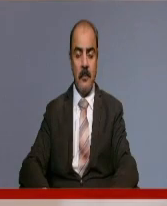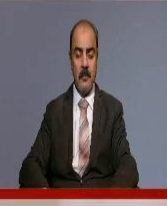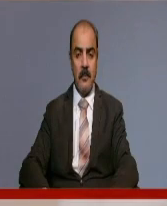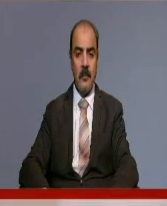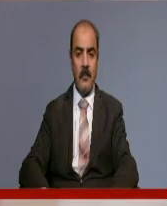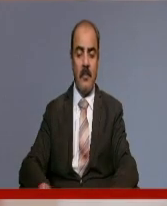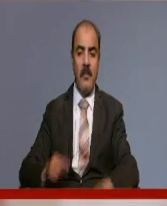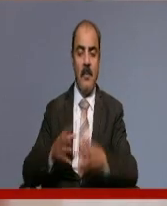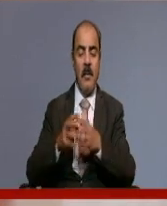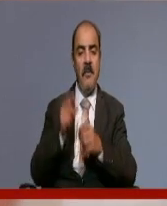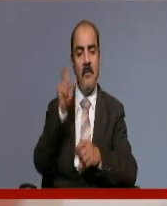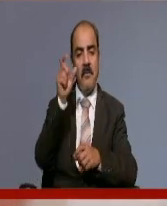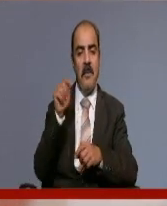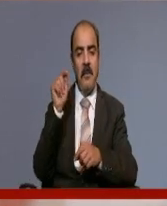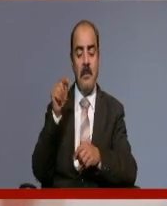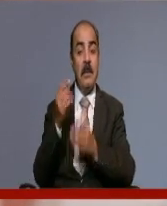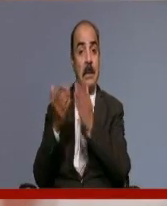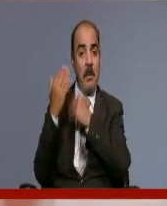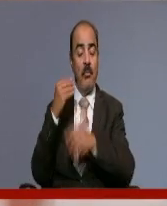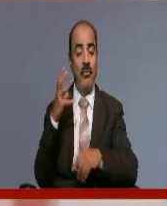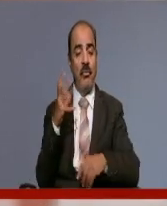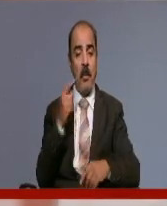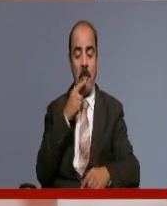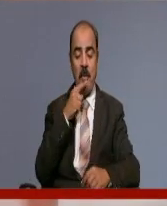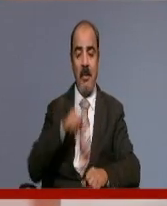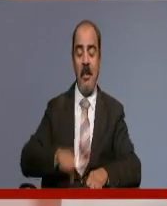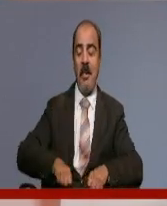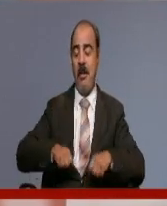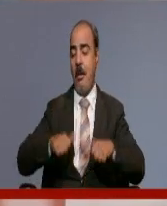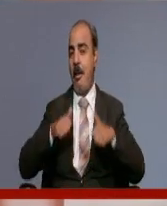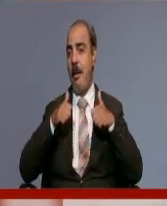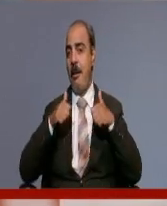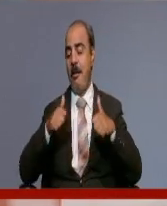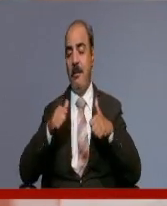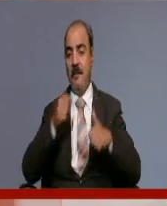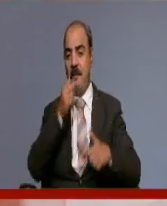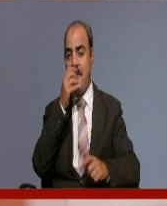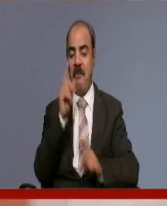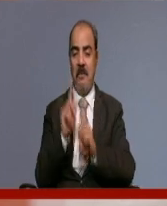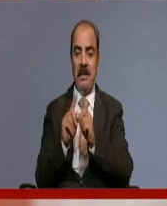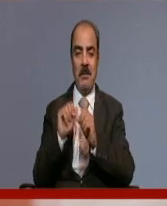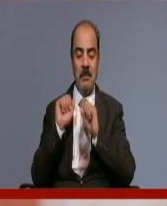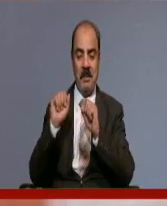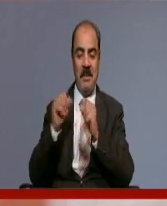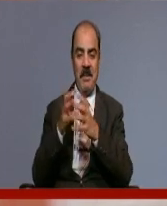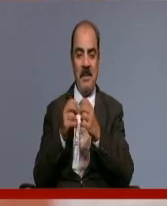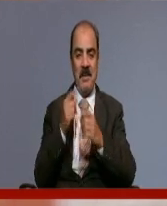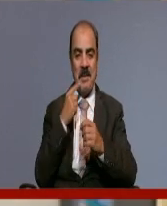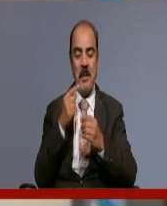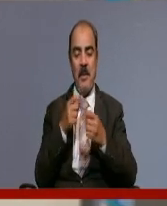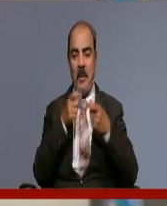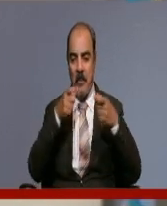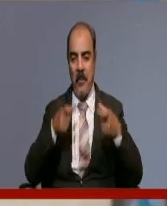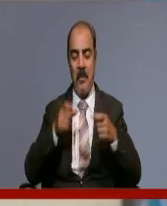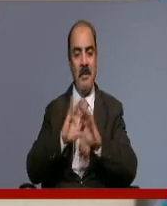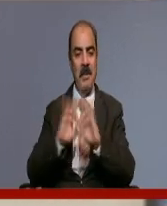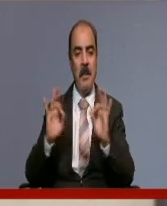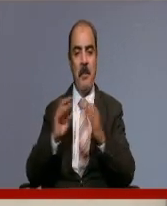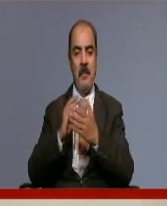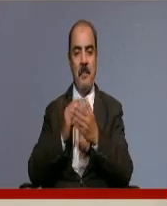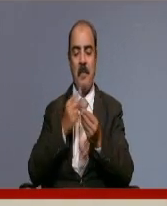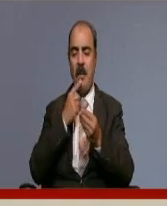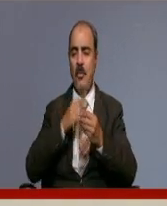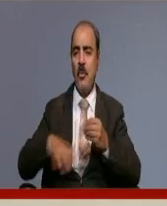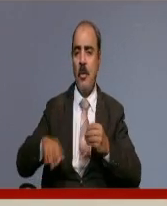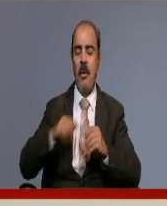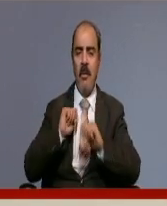حد في فتره شبابه في احلى ايام عمره يوم عيد ميلاده وعم اللي احلى عيد ميلاد وكل